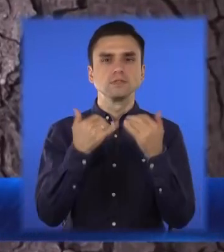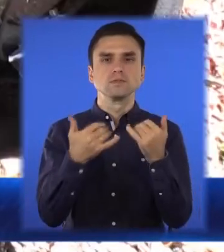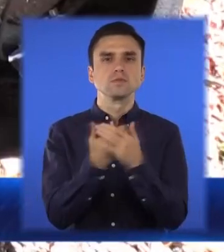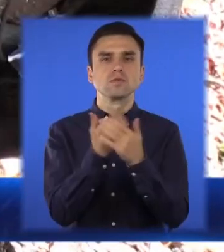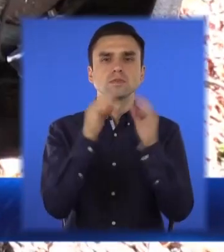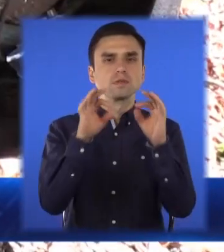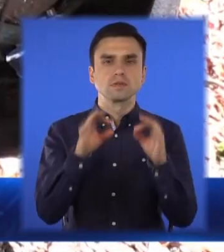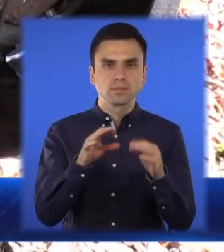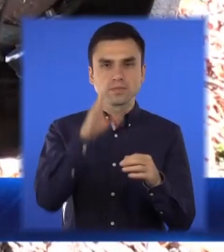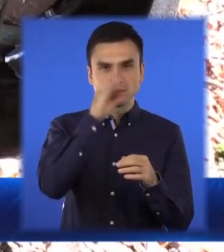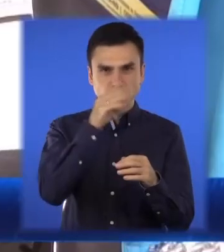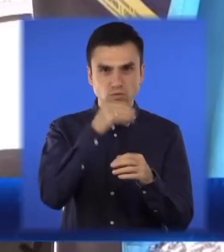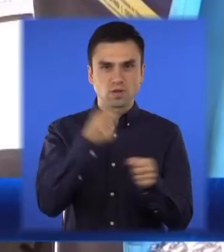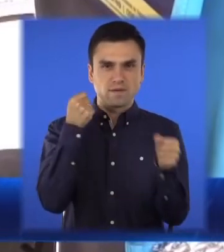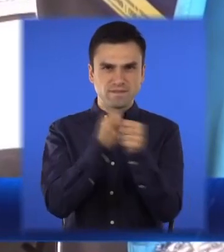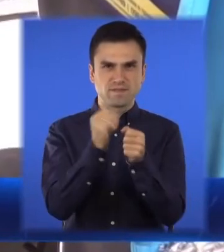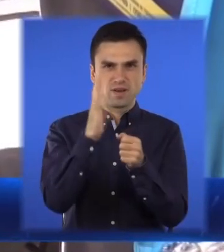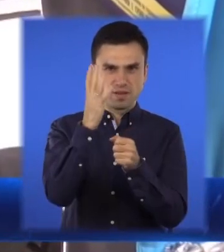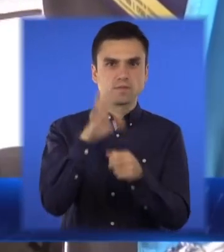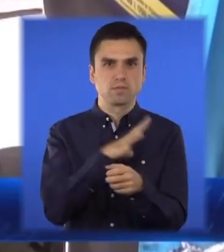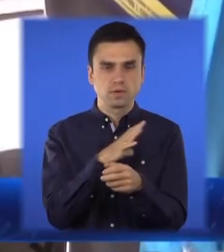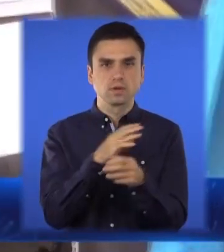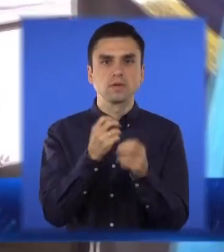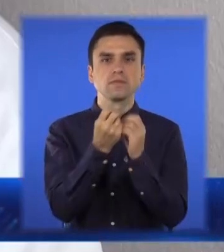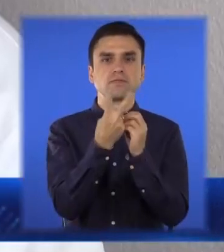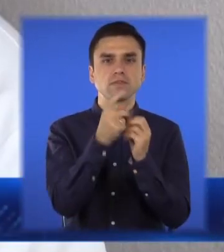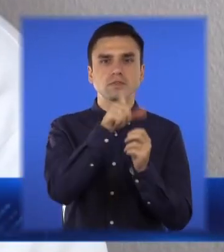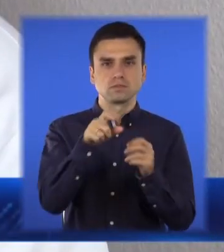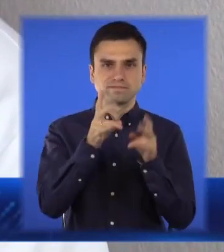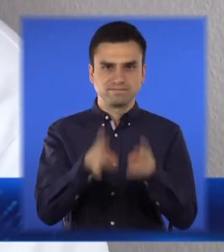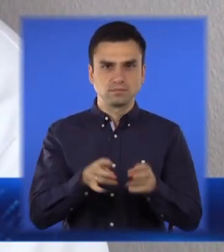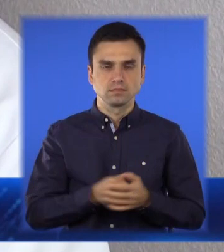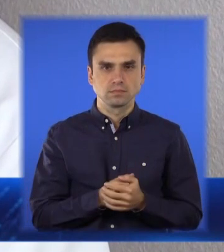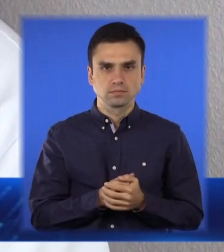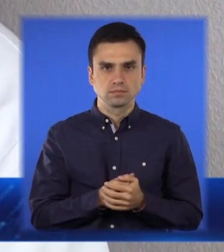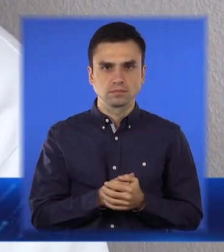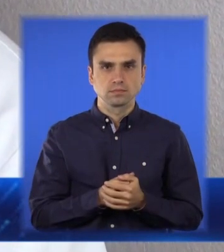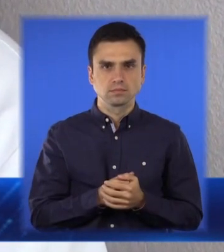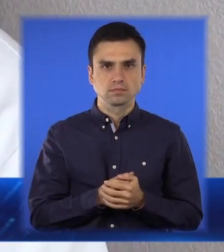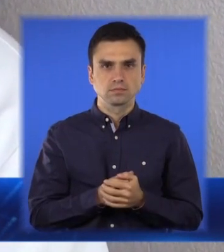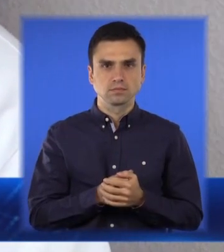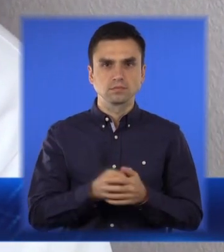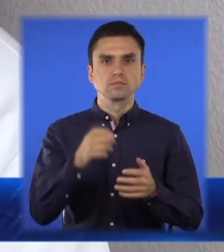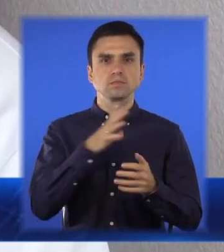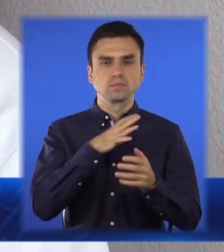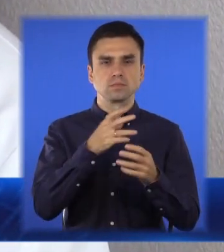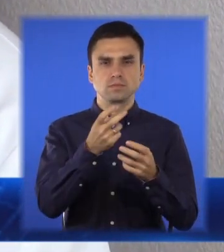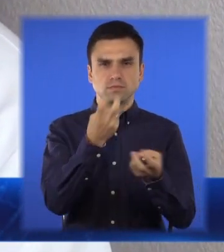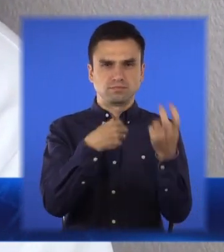Дивіться у випуску. Маршрутка влетіла в дерево. 12 людей постраждали. До нас звернулися 11